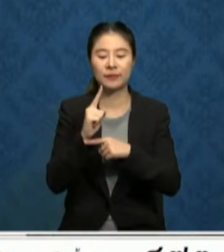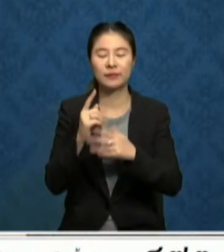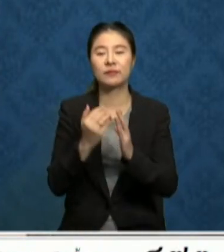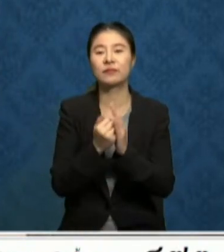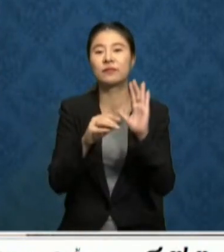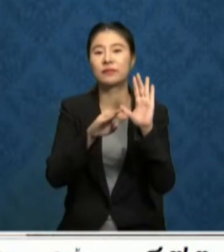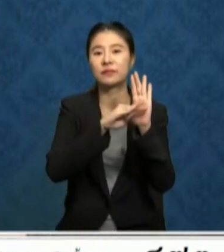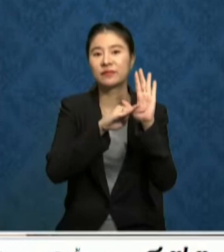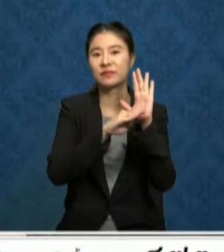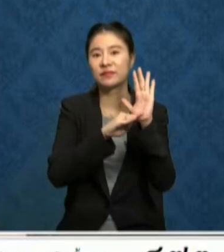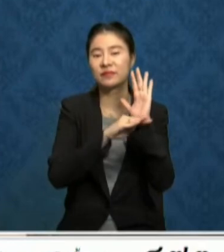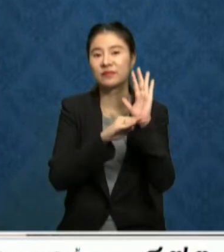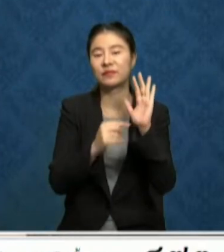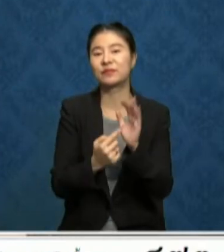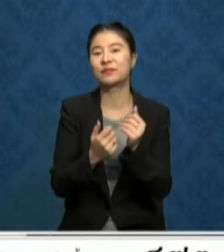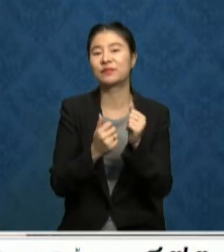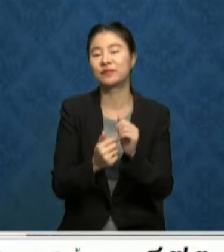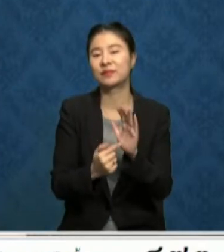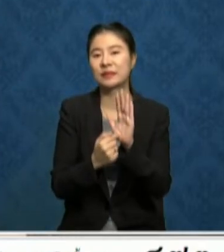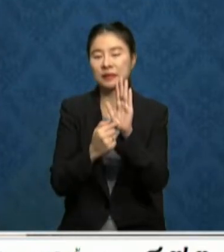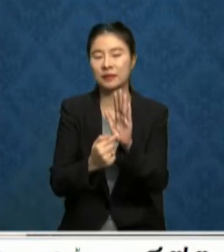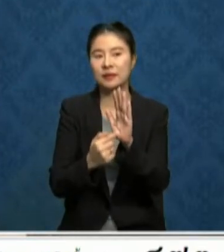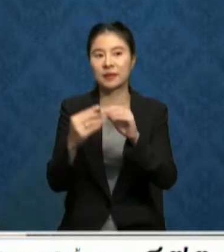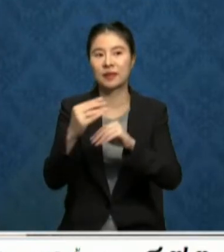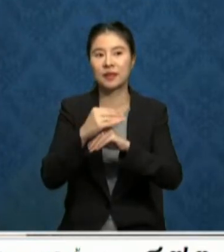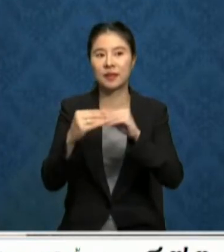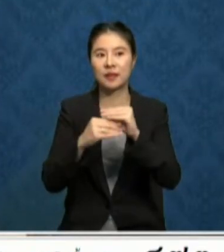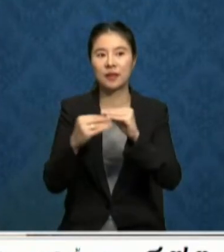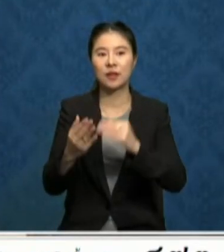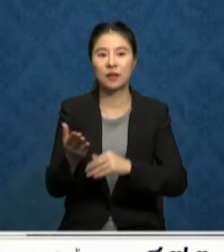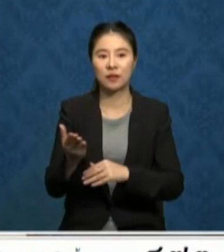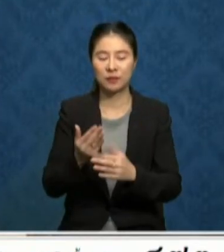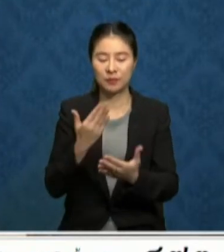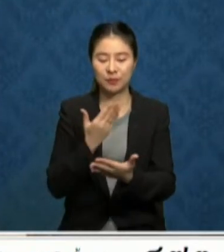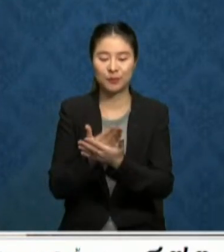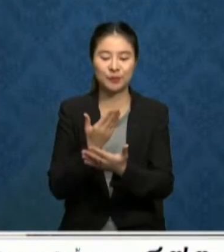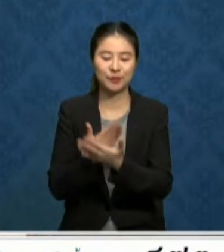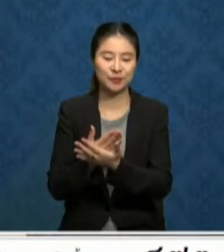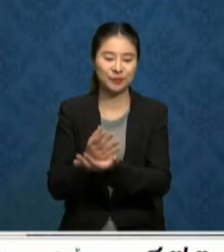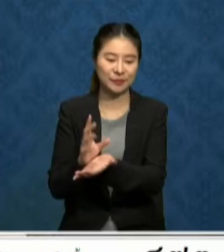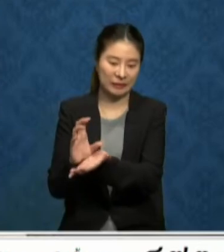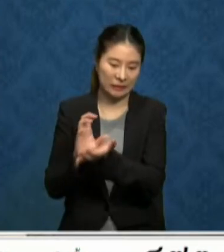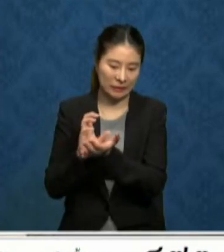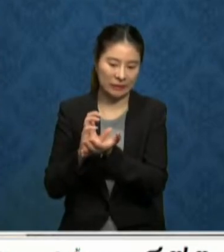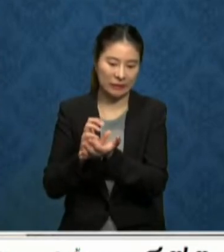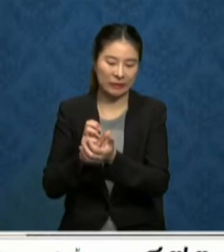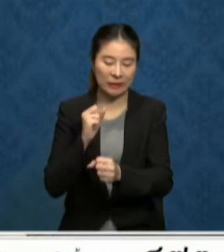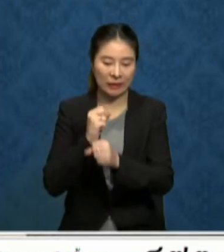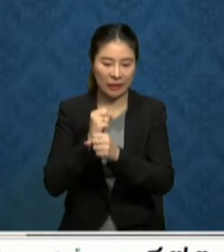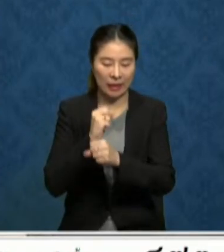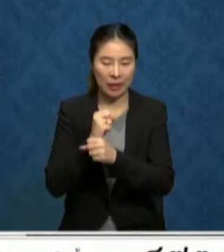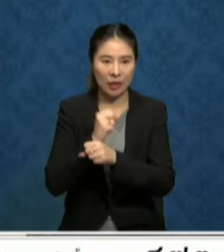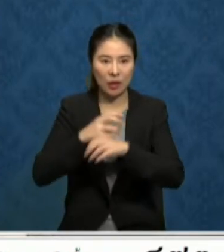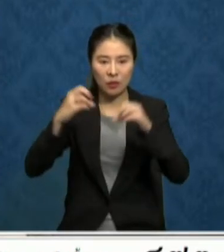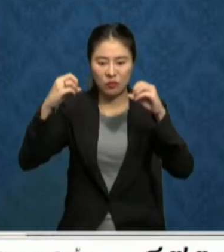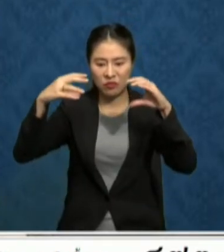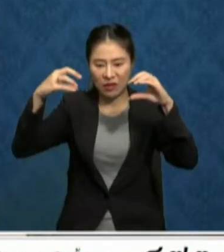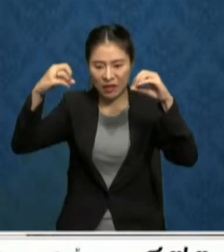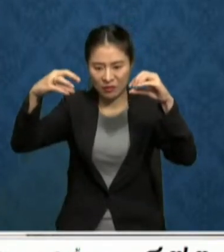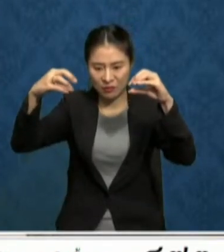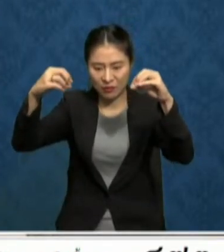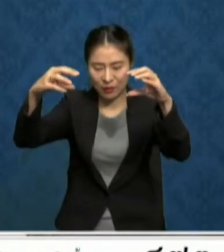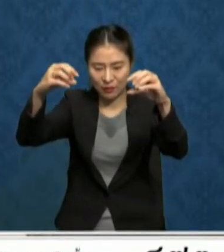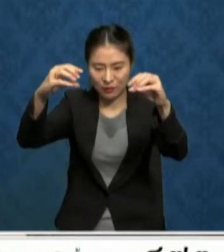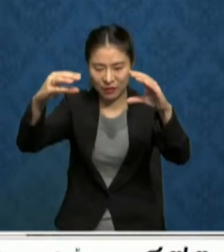ขั้นนำเสนอโครงการและของบประมาณโครงการสนับสนุนการติดตั้ง